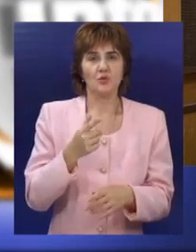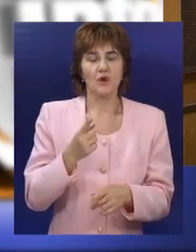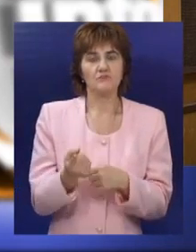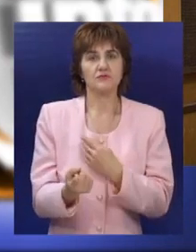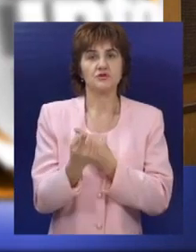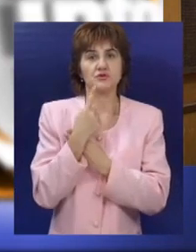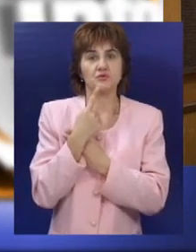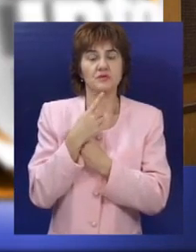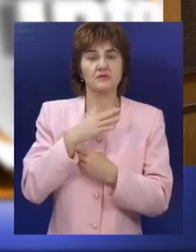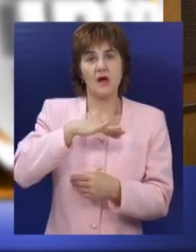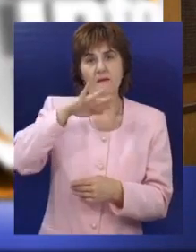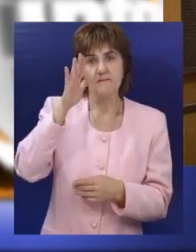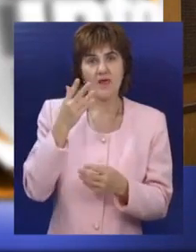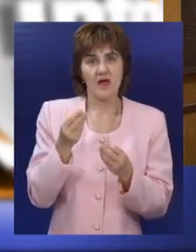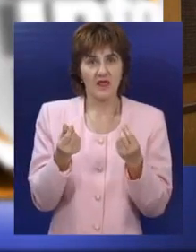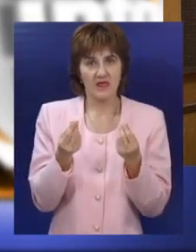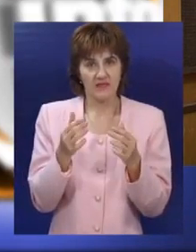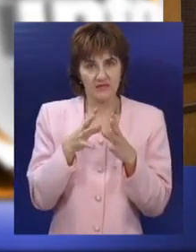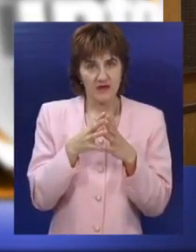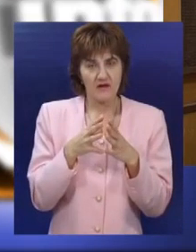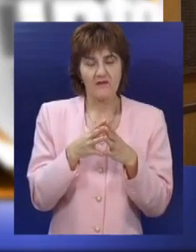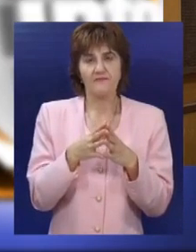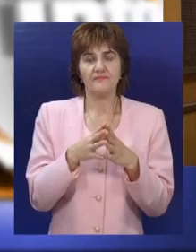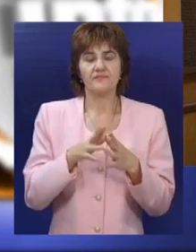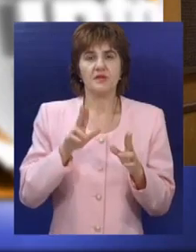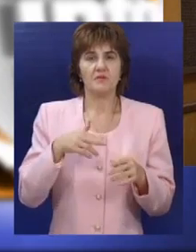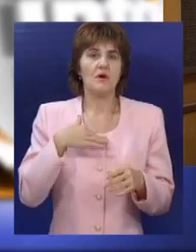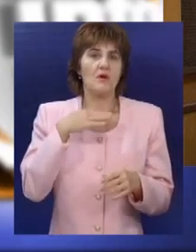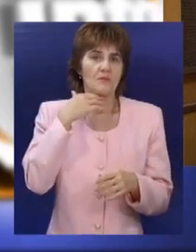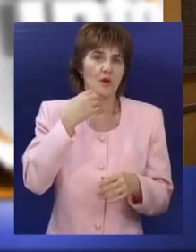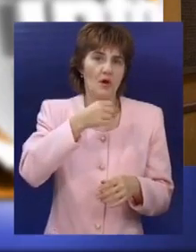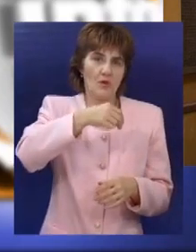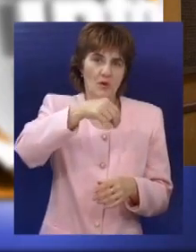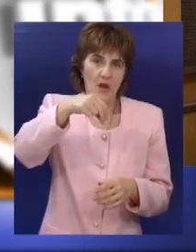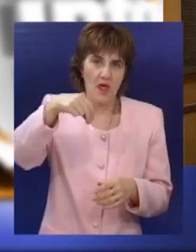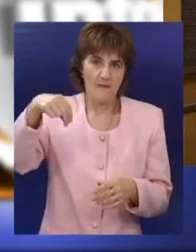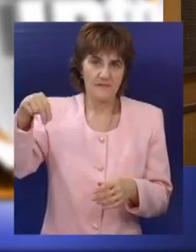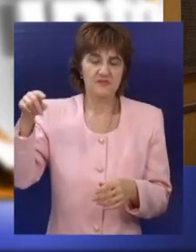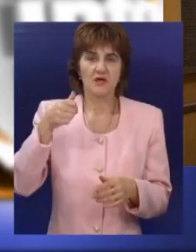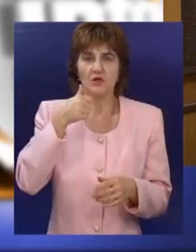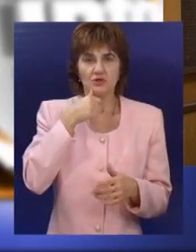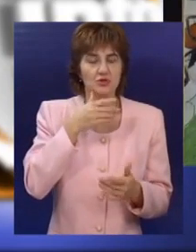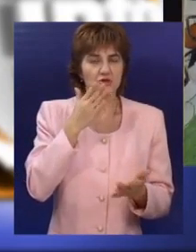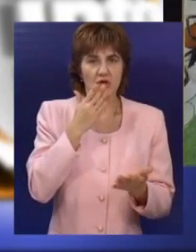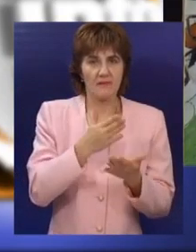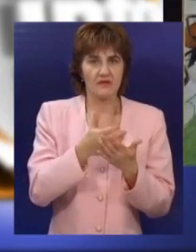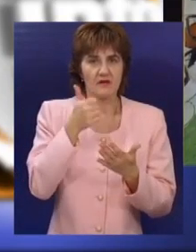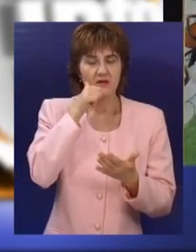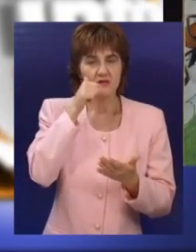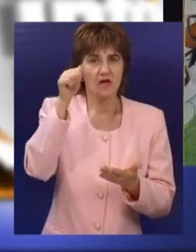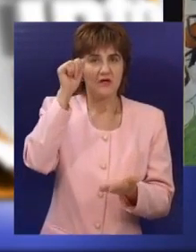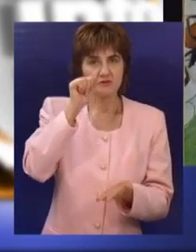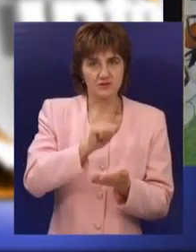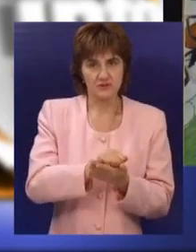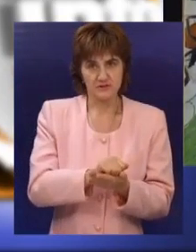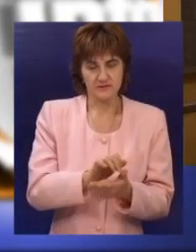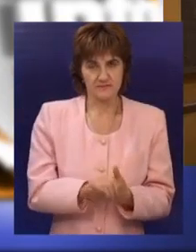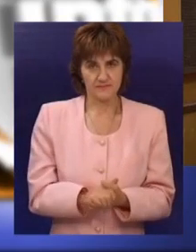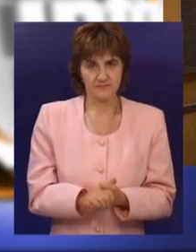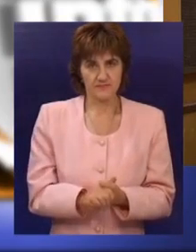planeta. I imam još mnogo toga napisanog, što nadam se jednog dana da će biti izdato.